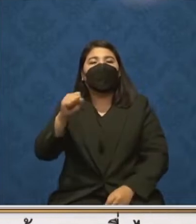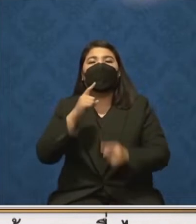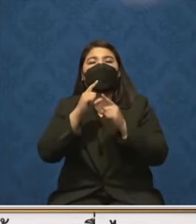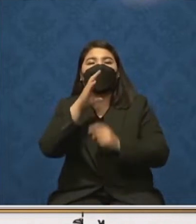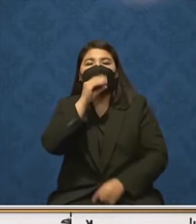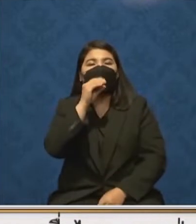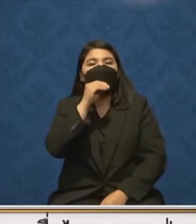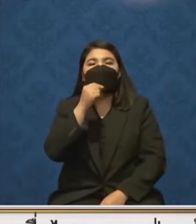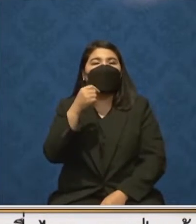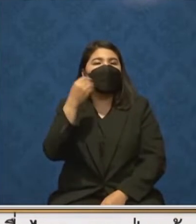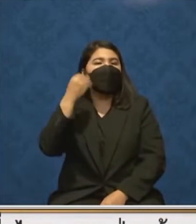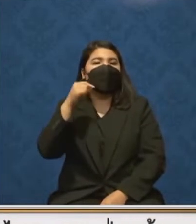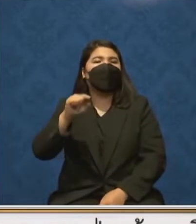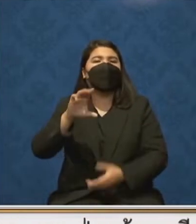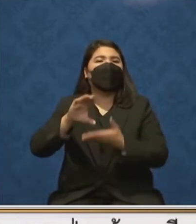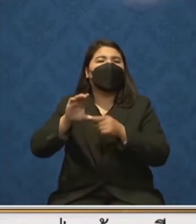วนนี้น้mesอันน pepp